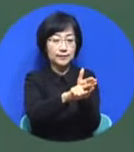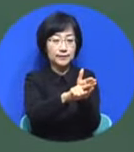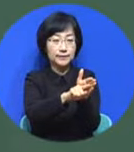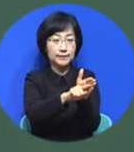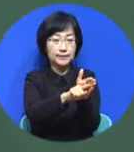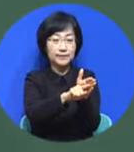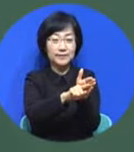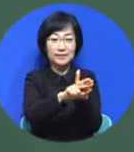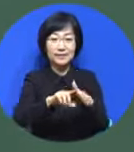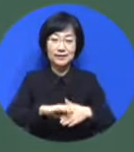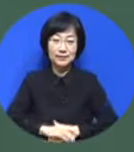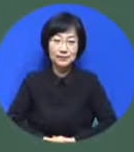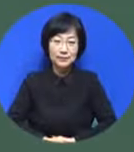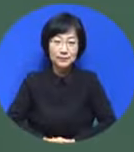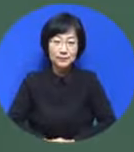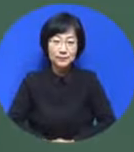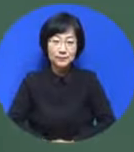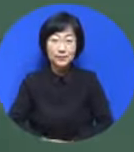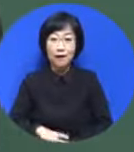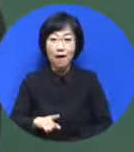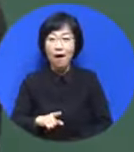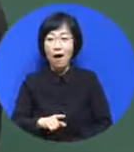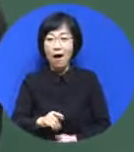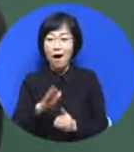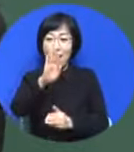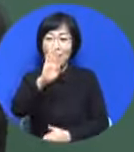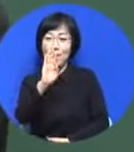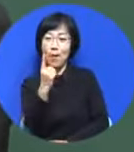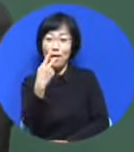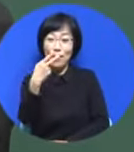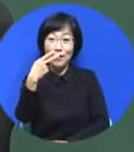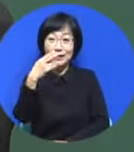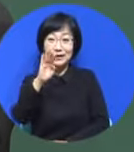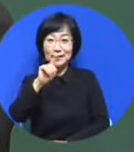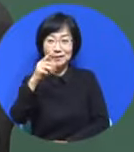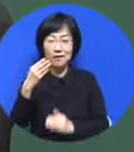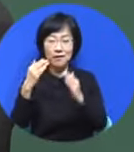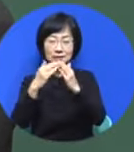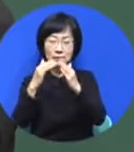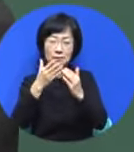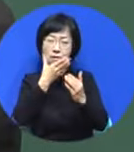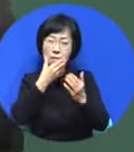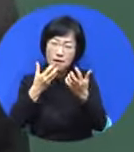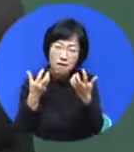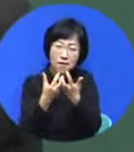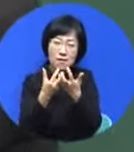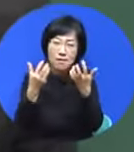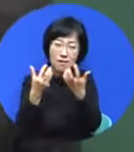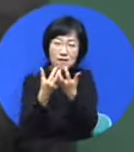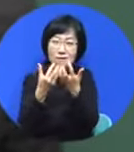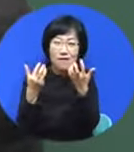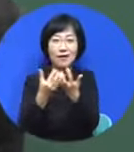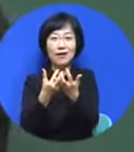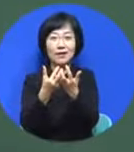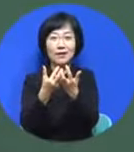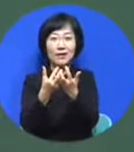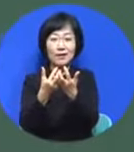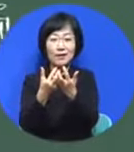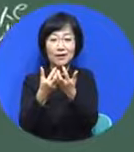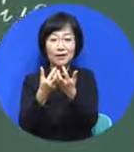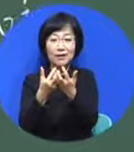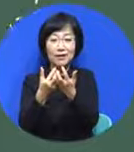이러니까 보디발의 집이 막 축복이 확 임한 거예요. In this way, so many blessings came upon Potiphar's house.